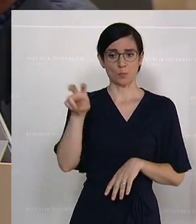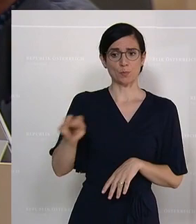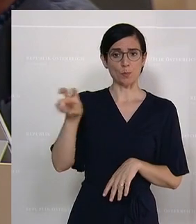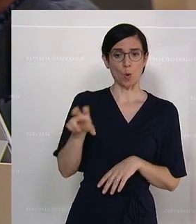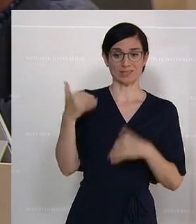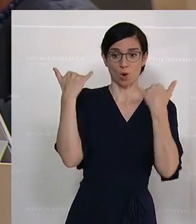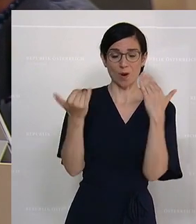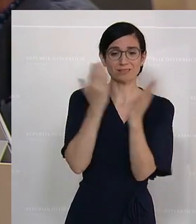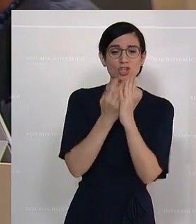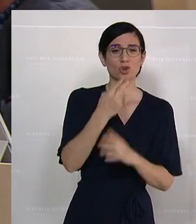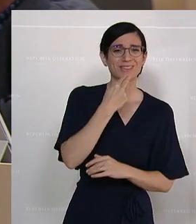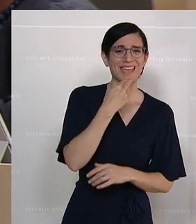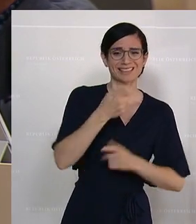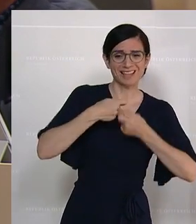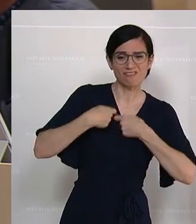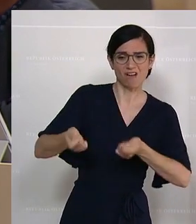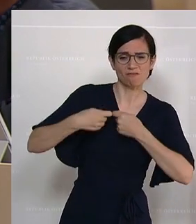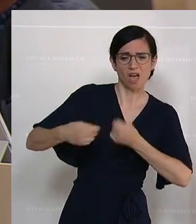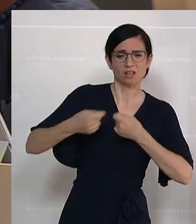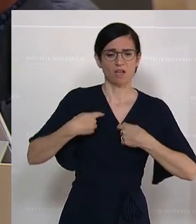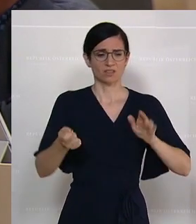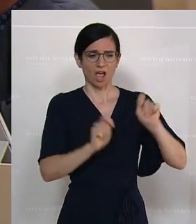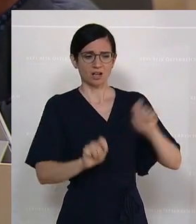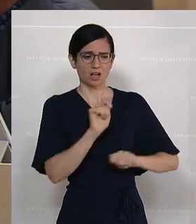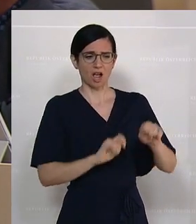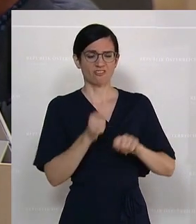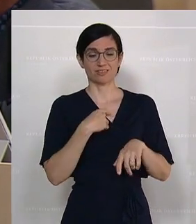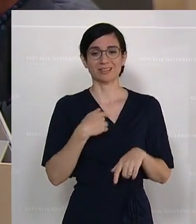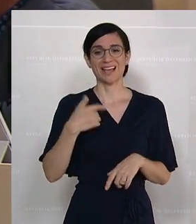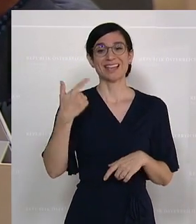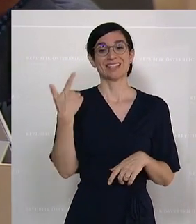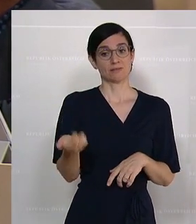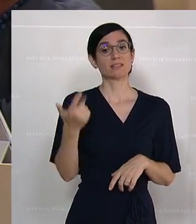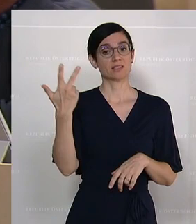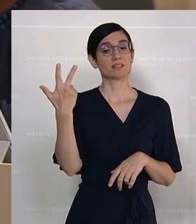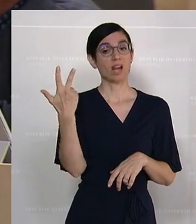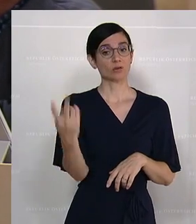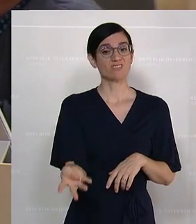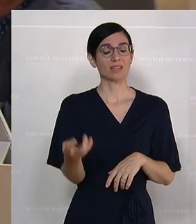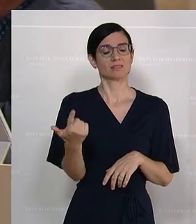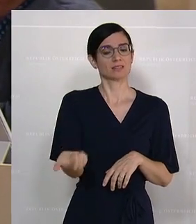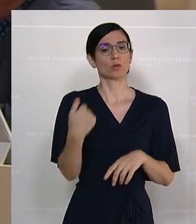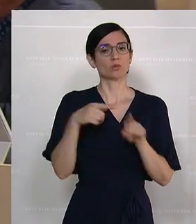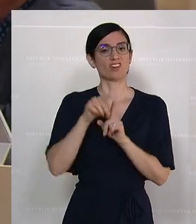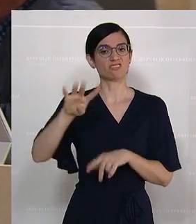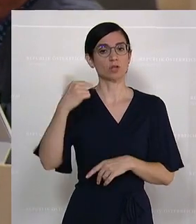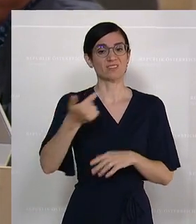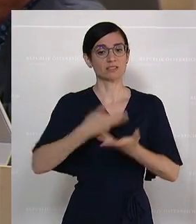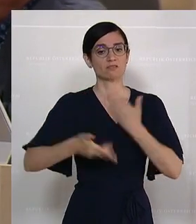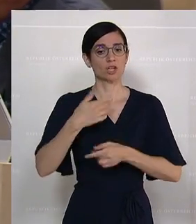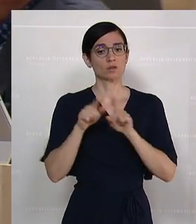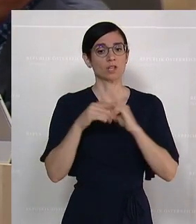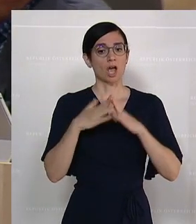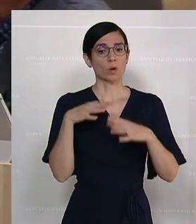heute schon die energie verkauft und gekauft wird die würden 20 23 und 24 bei uns in der wirtschaft und in den